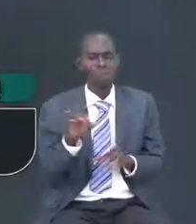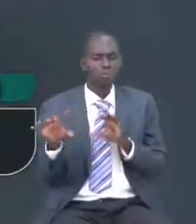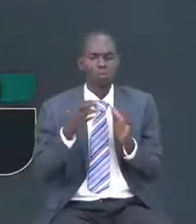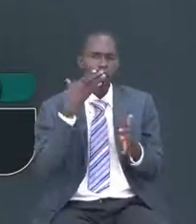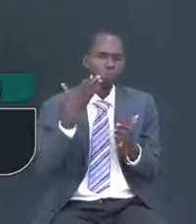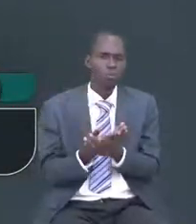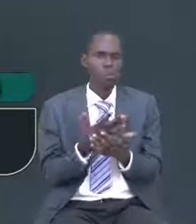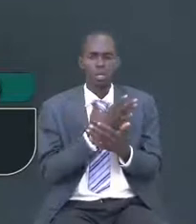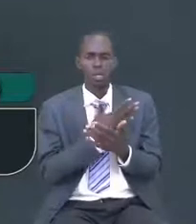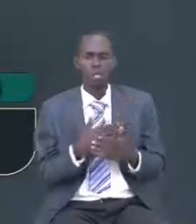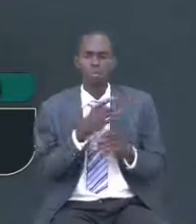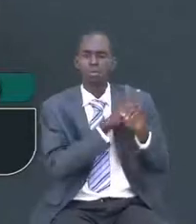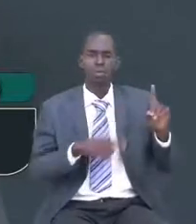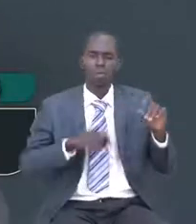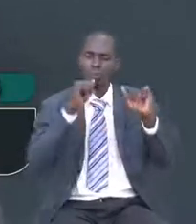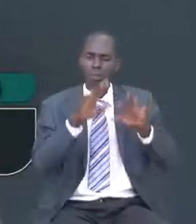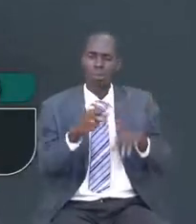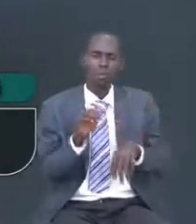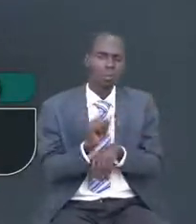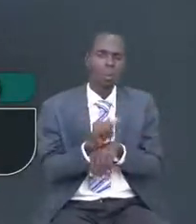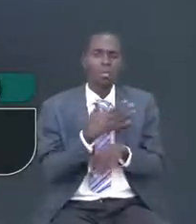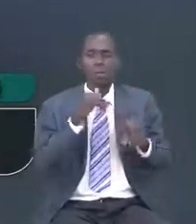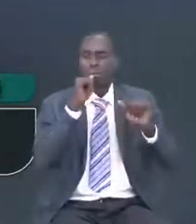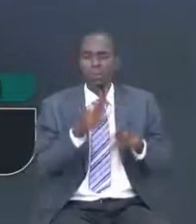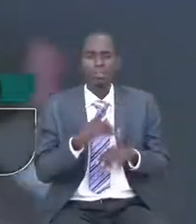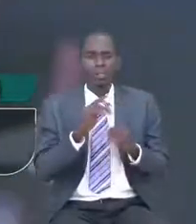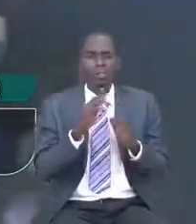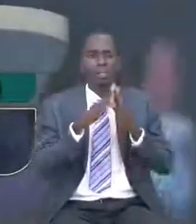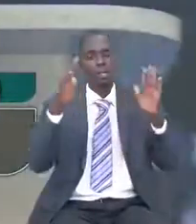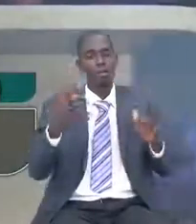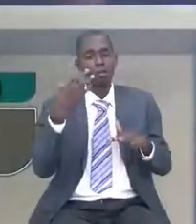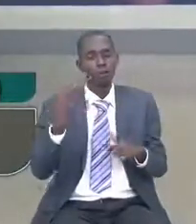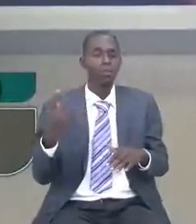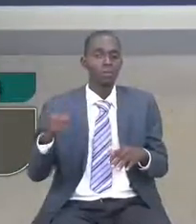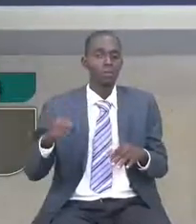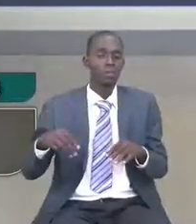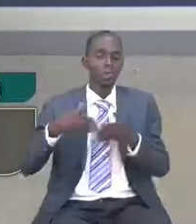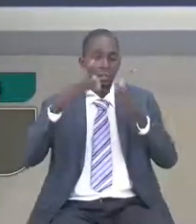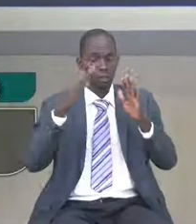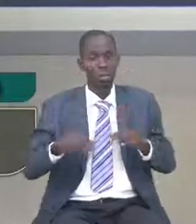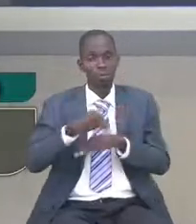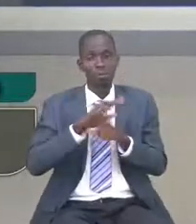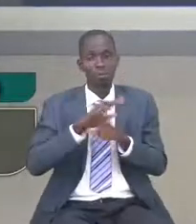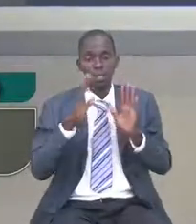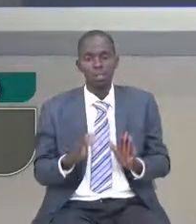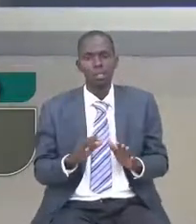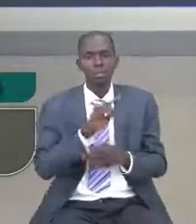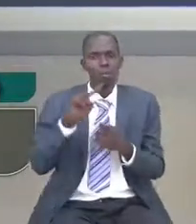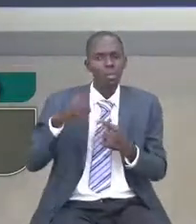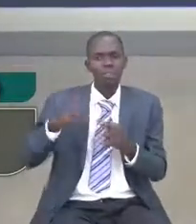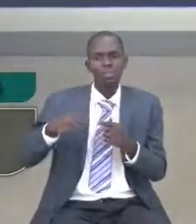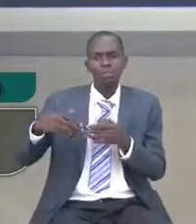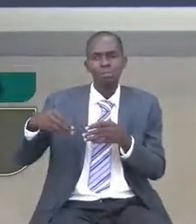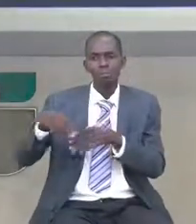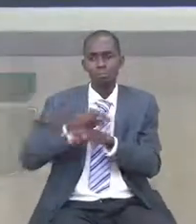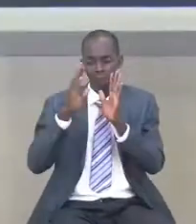prospéré la maison de Potiphar. Ensuite, quand la femme a dit ce qu'elle lui a